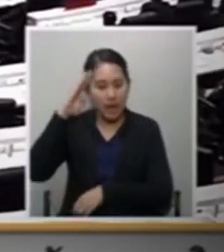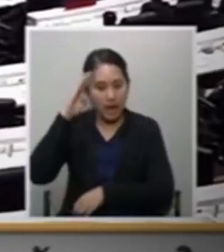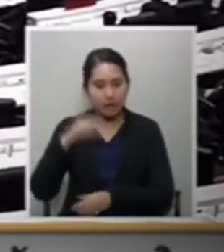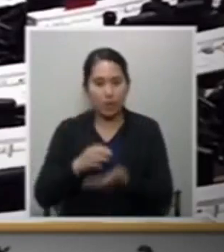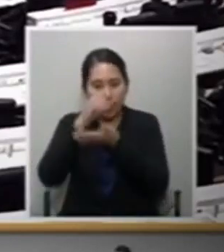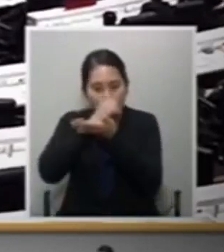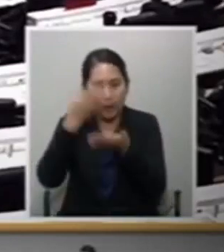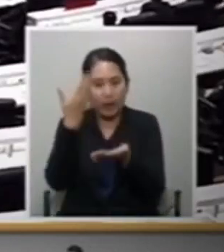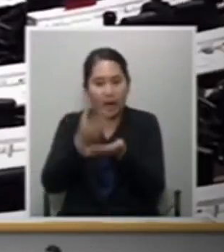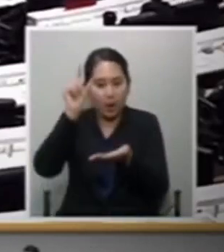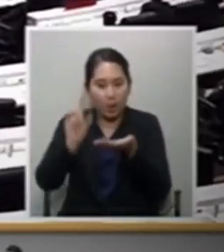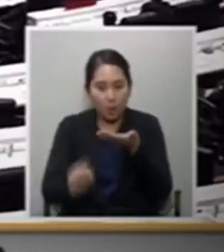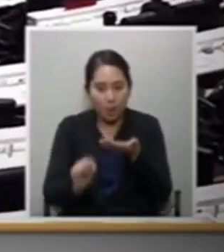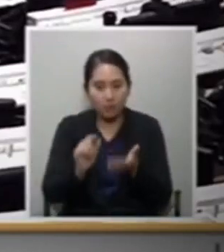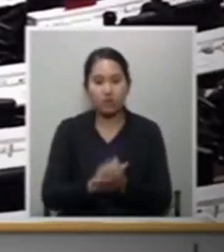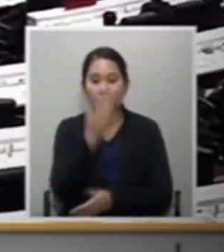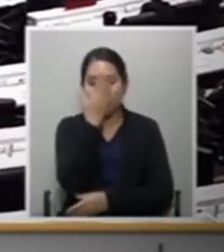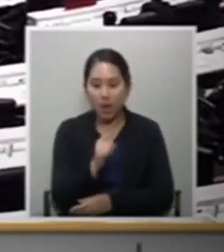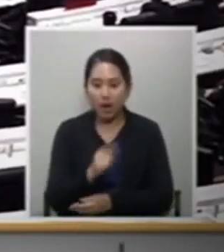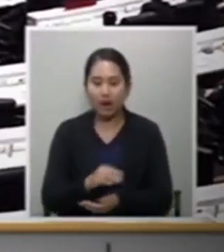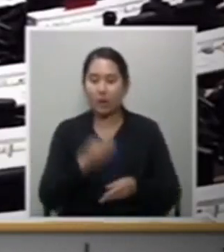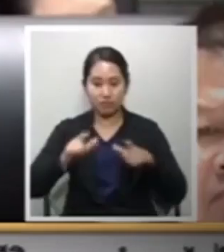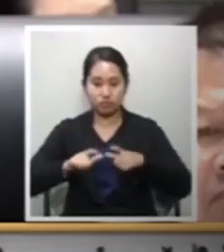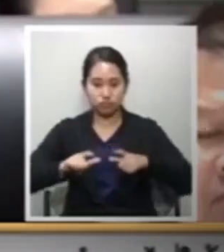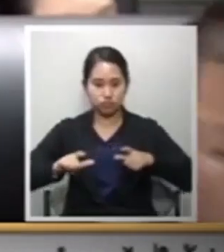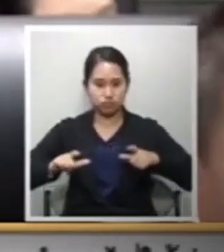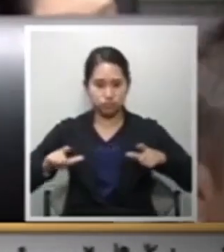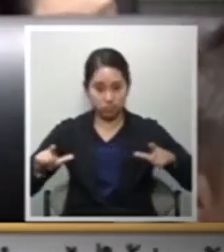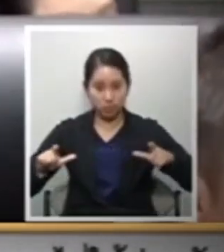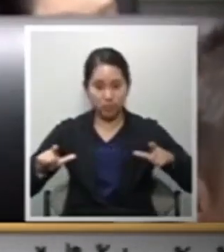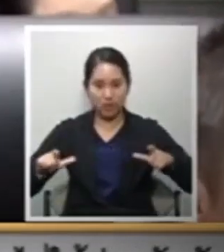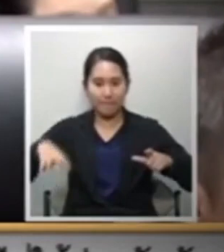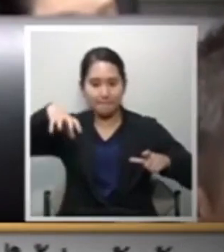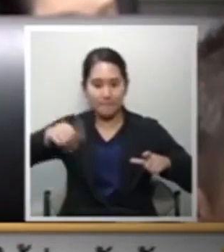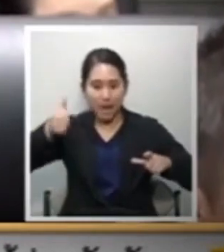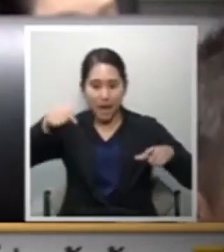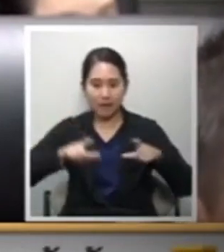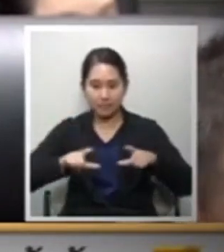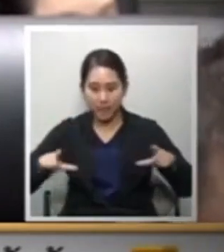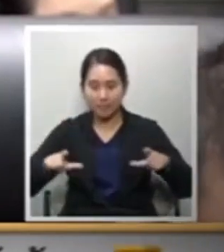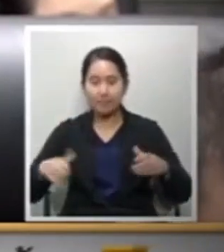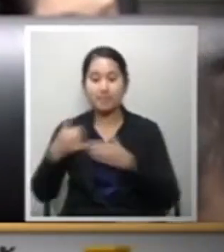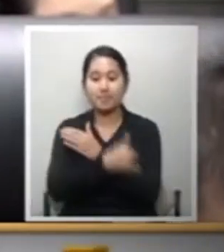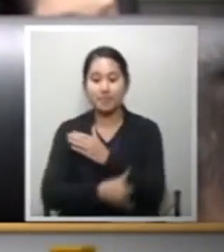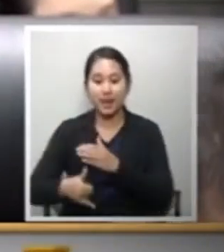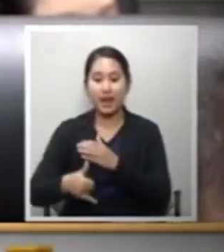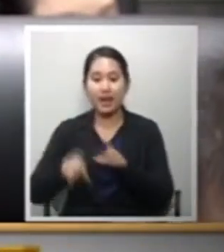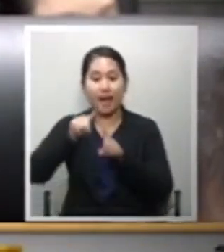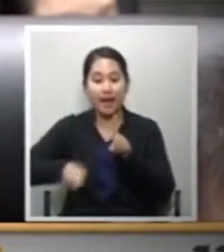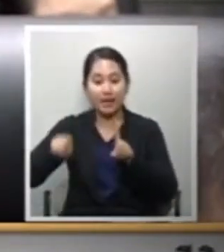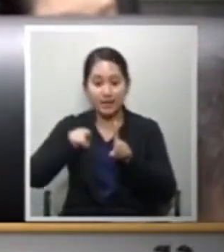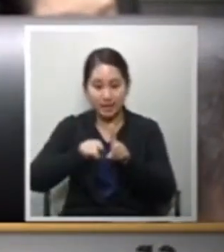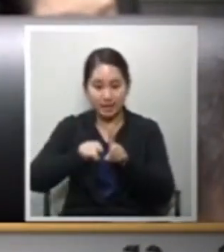อภิปรายในสภาผู้แทนราษฎรยุคนี้มาแล้วโดยผู้อภิปรายคือนายสรัญวุฒิสรัญเกต